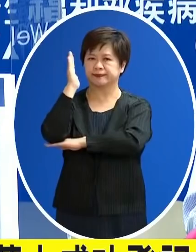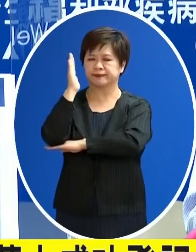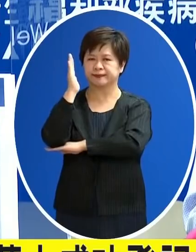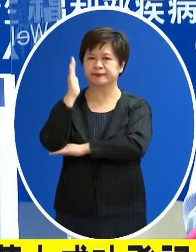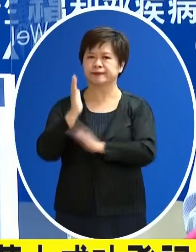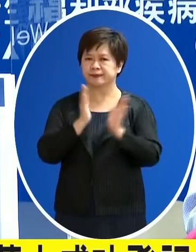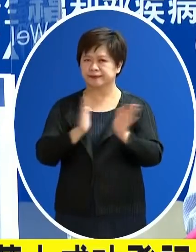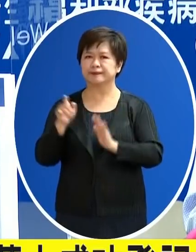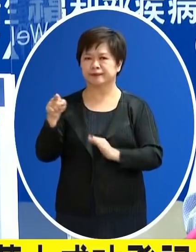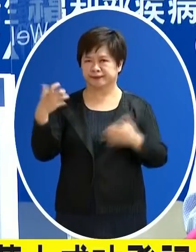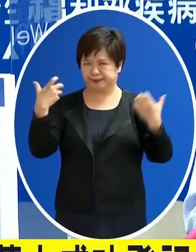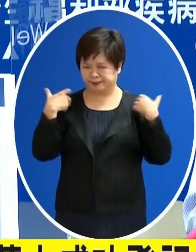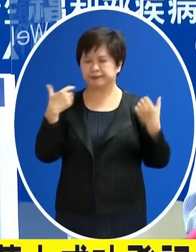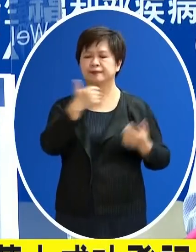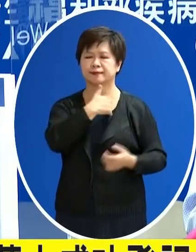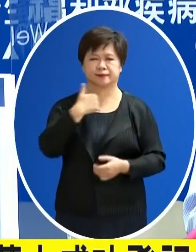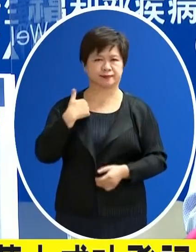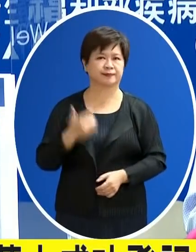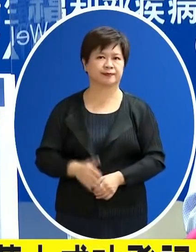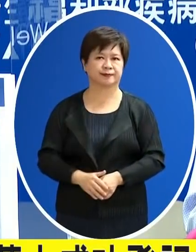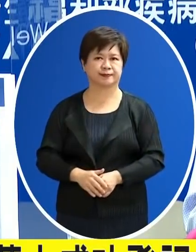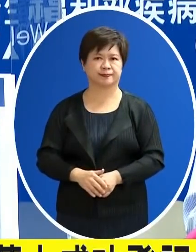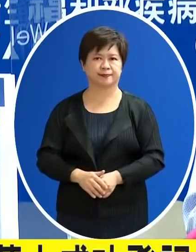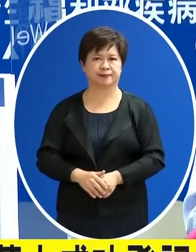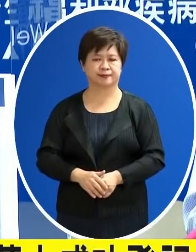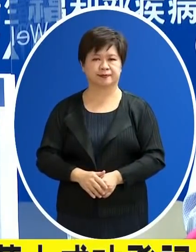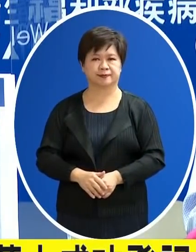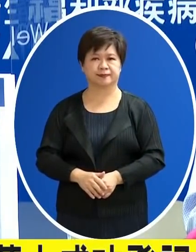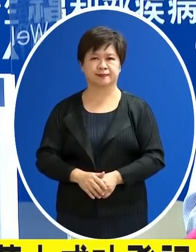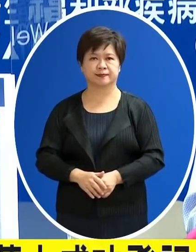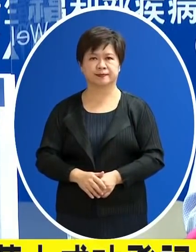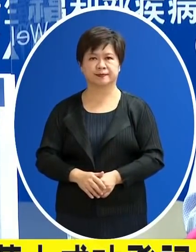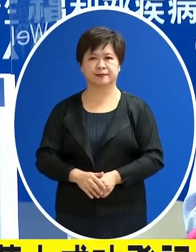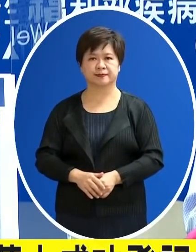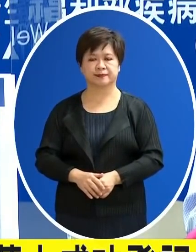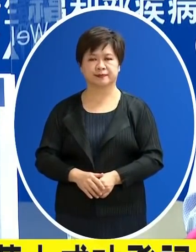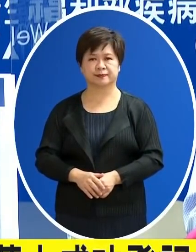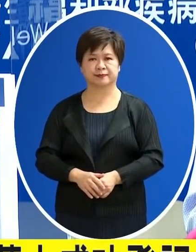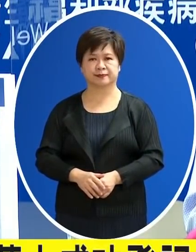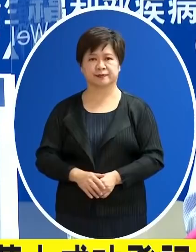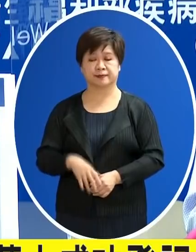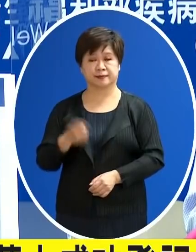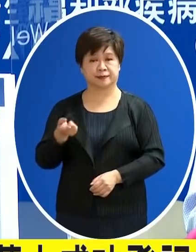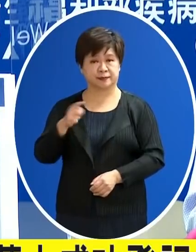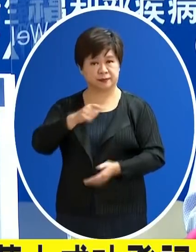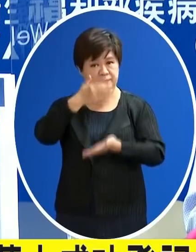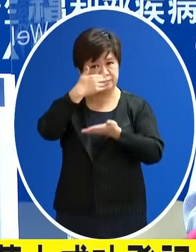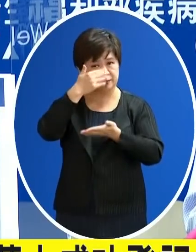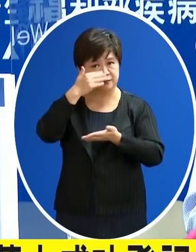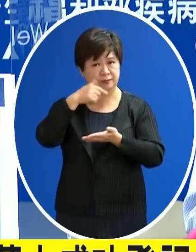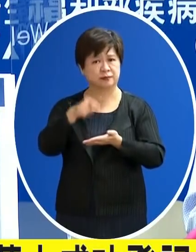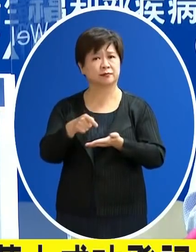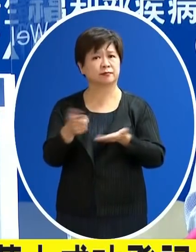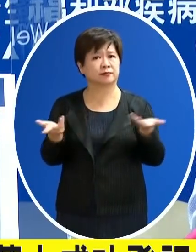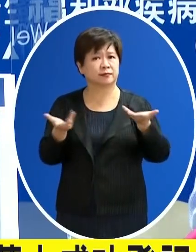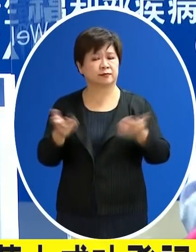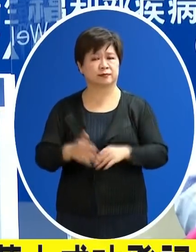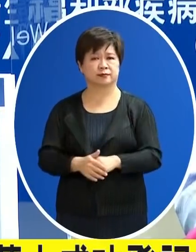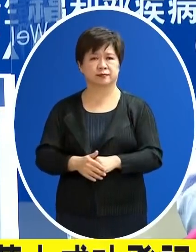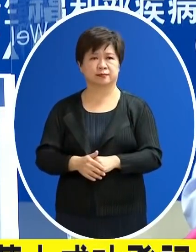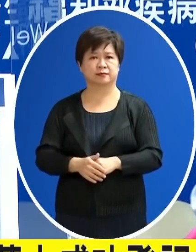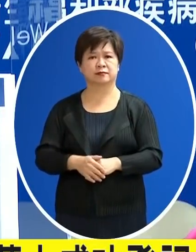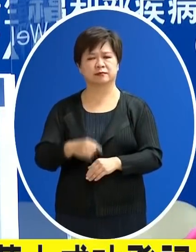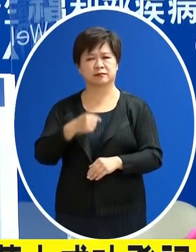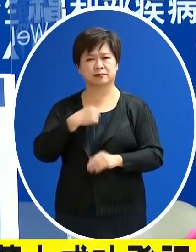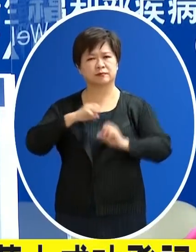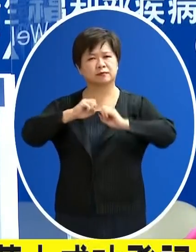它的理由在。好，那至于在我们的所谓的一个的餐饮的当然是一个指引的